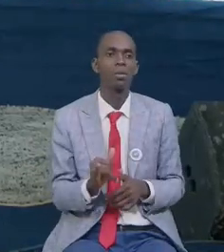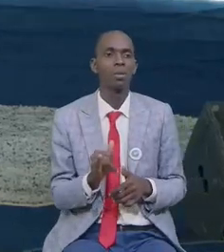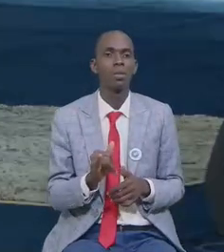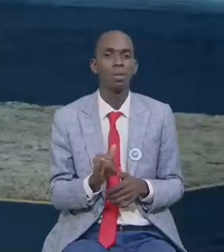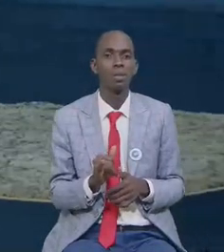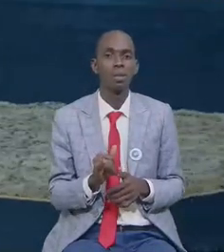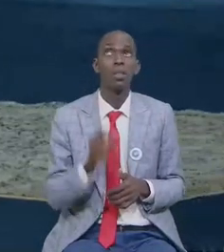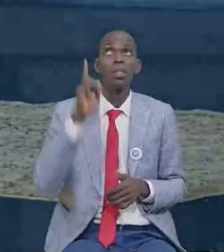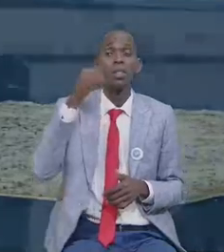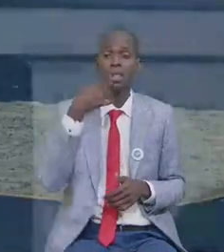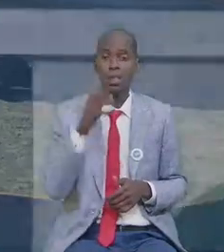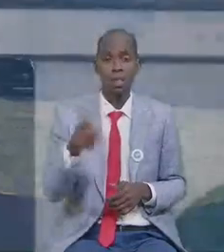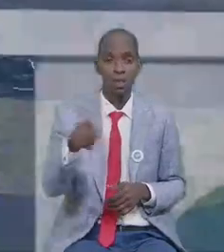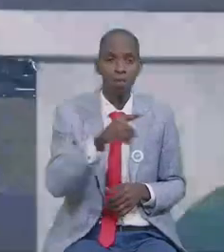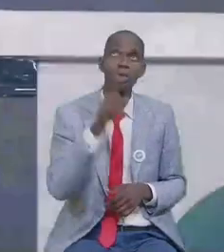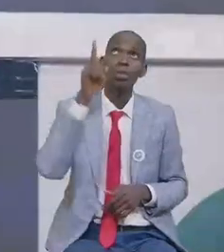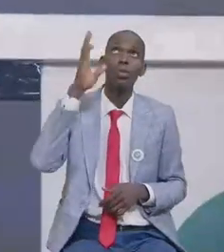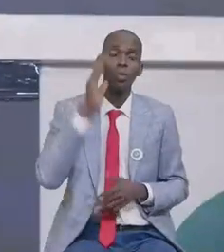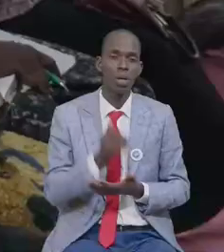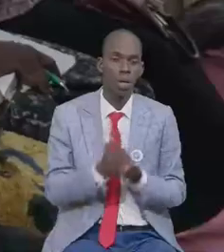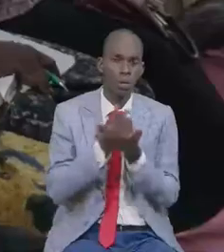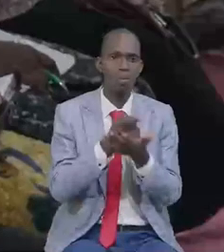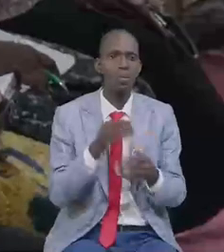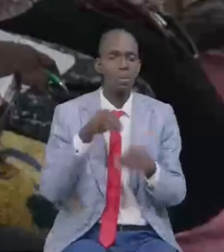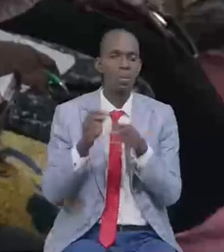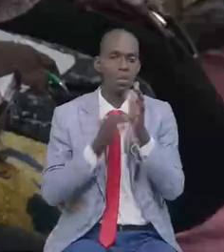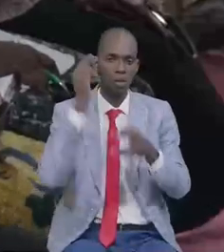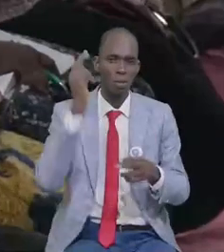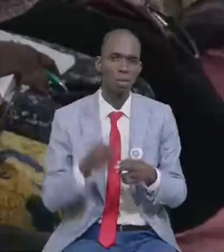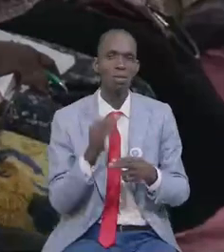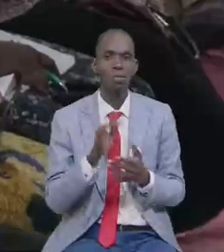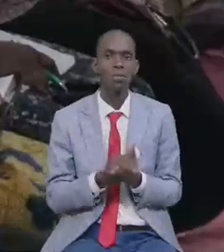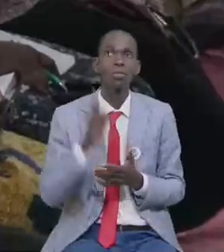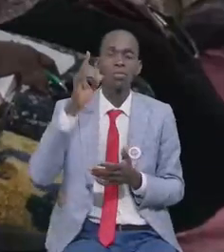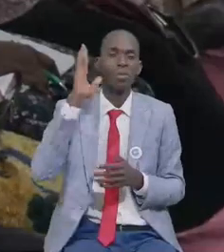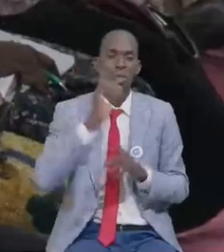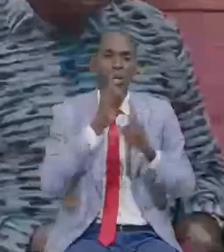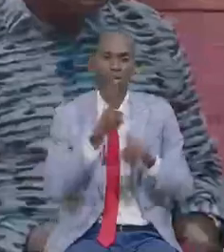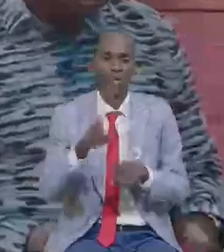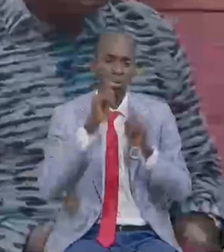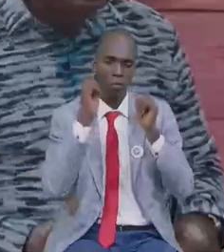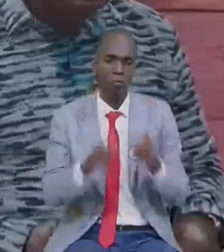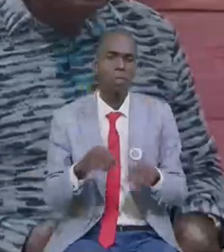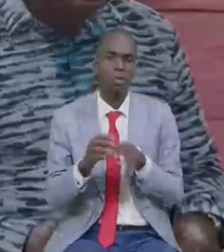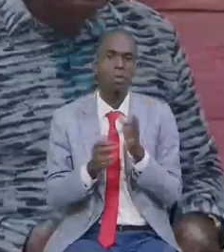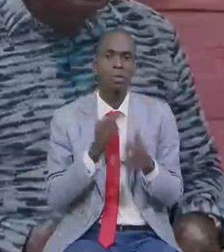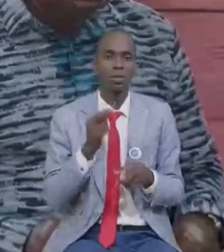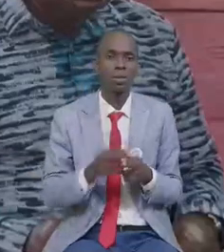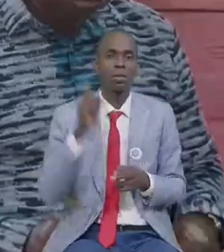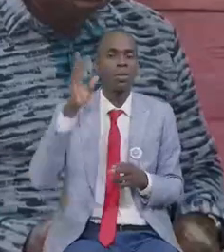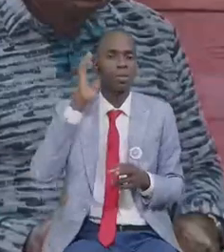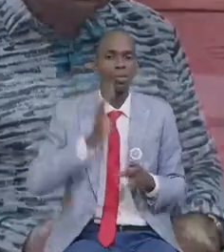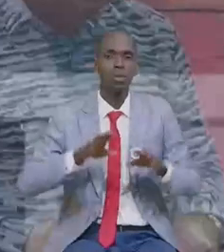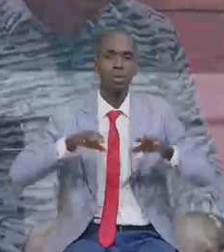Il te dit qu'il te fera promptement justice. Il va t'exaucer promptement. Il donnera